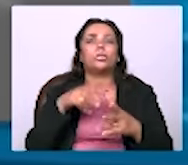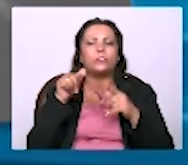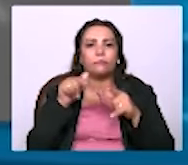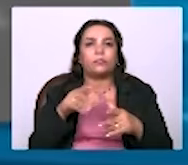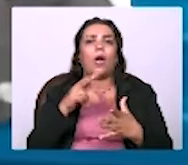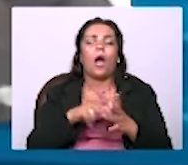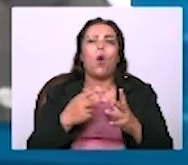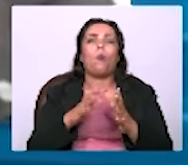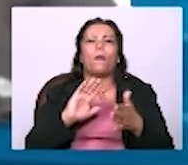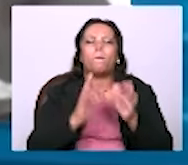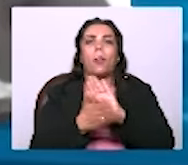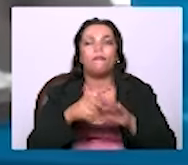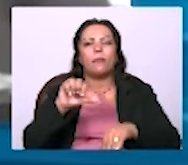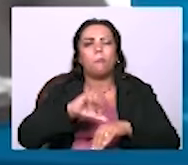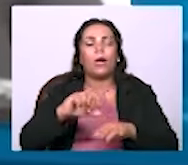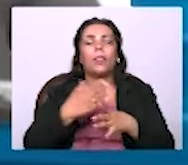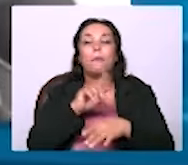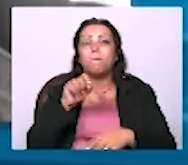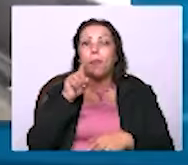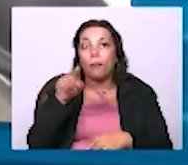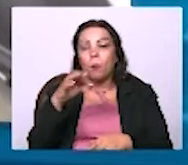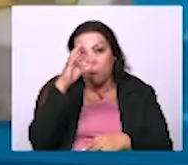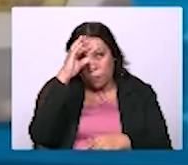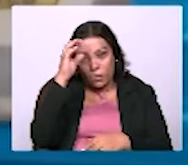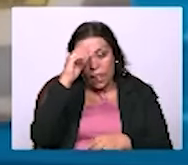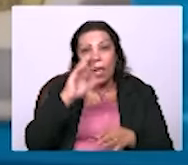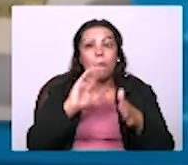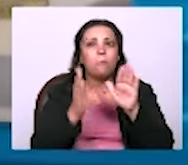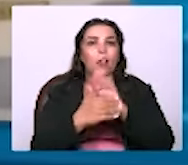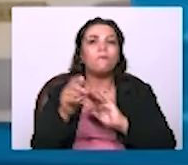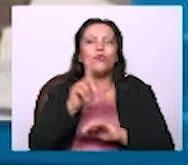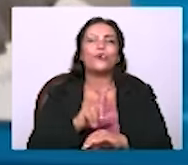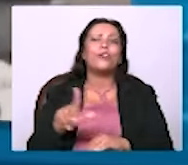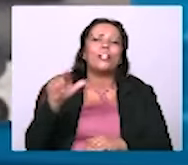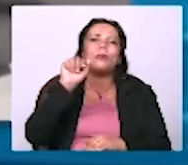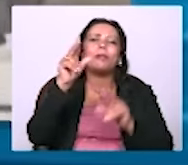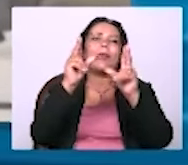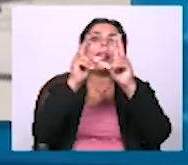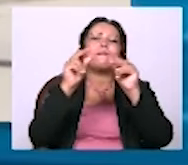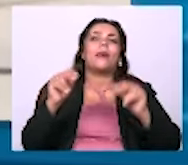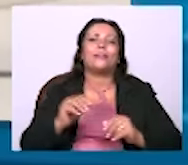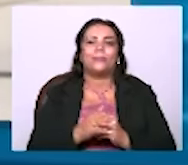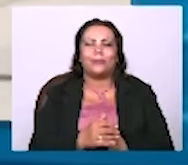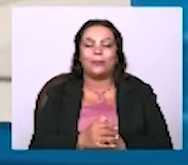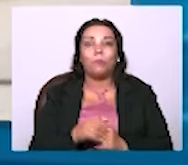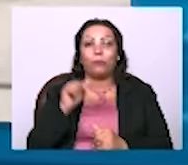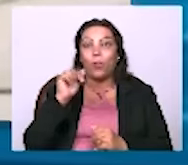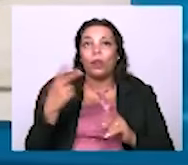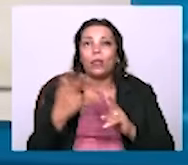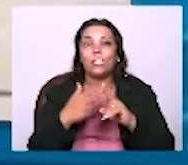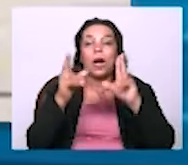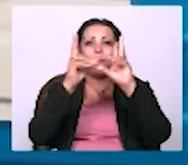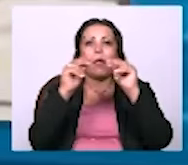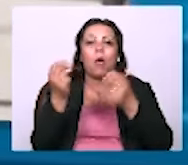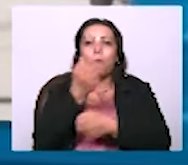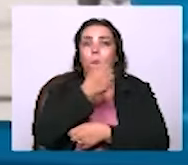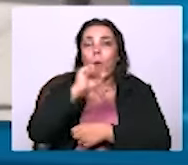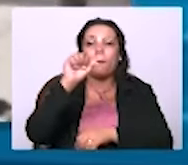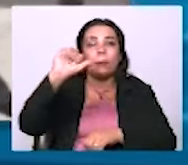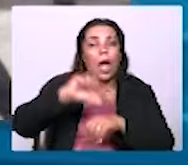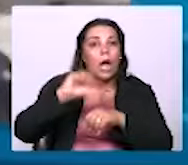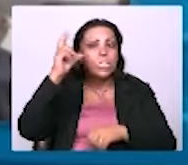او الملفات داخل المنطقه ومنها مثلا ملف الرئاسه في لبنان النهارده اللبنانيين تحت القذف الاسرائيلي